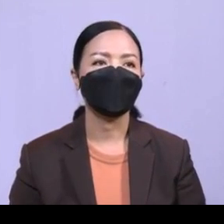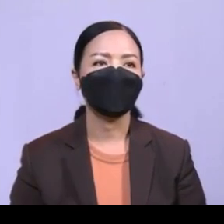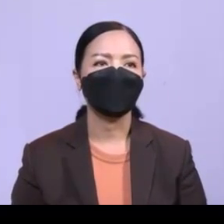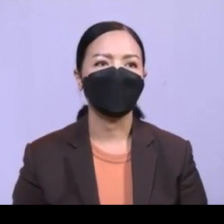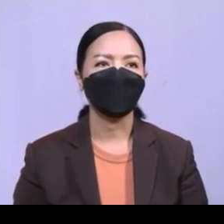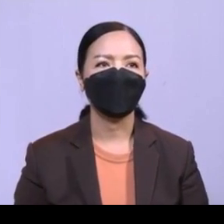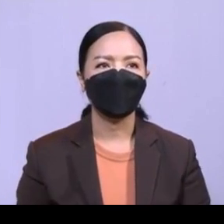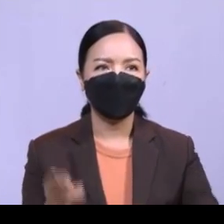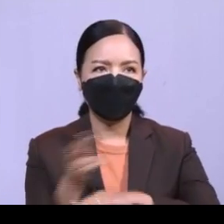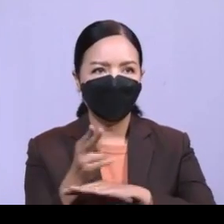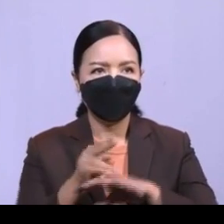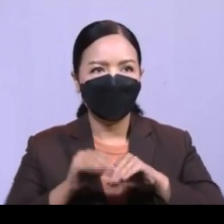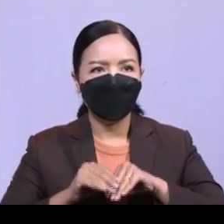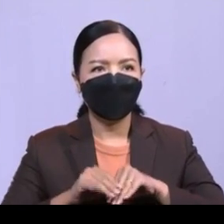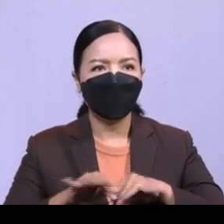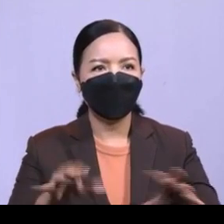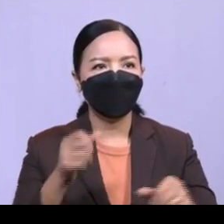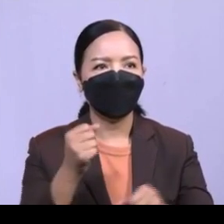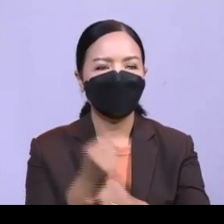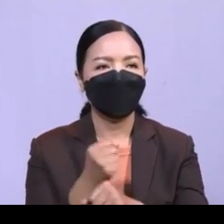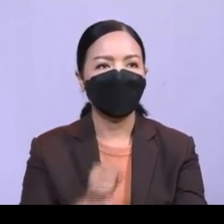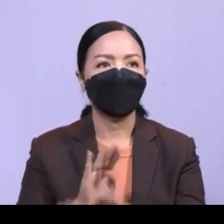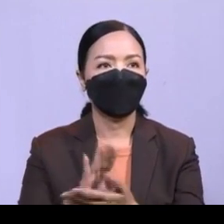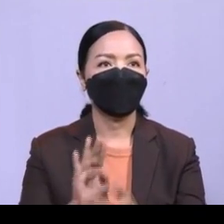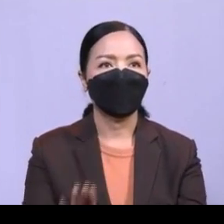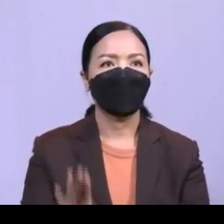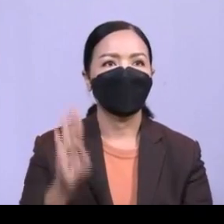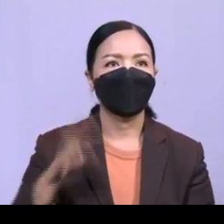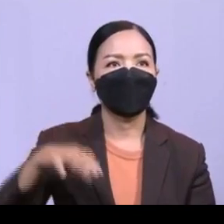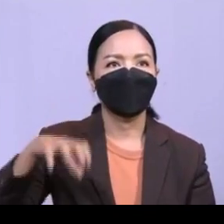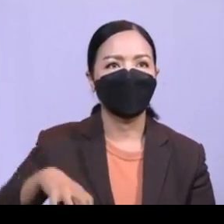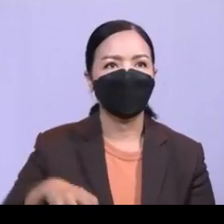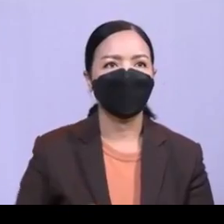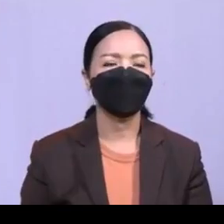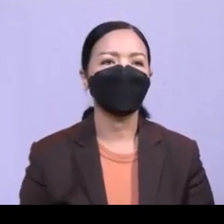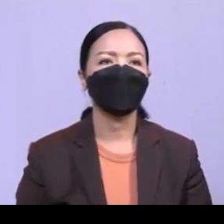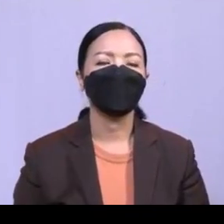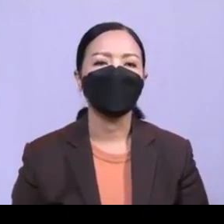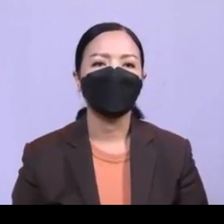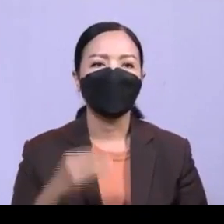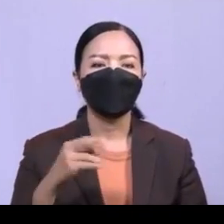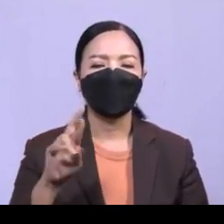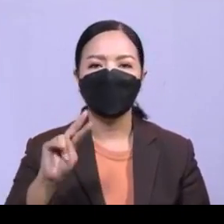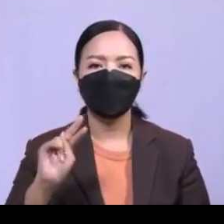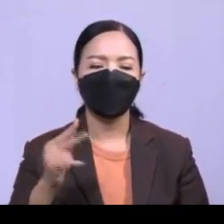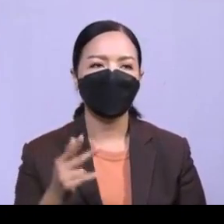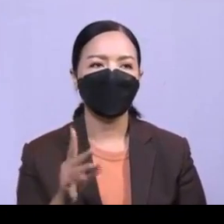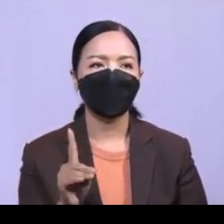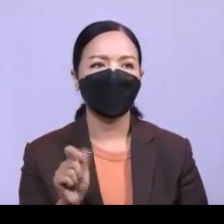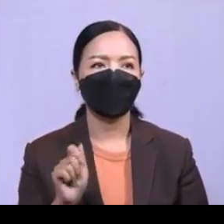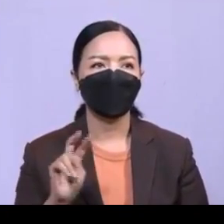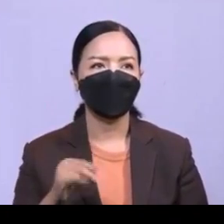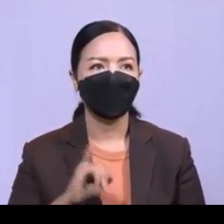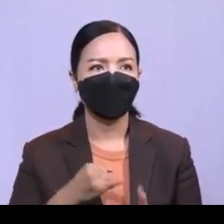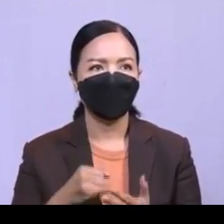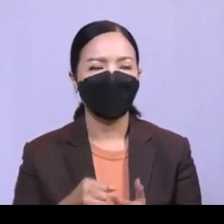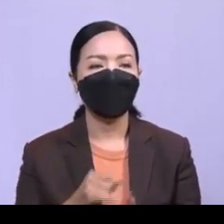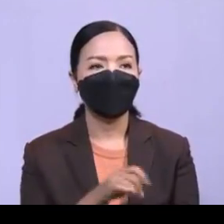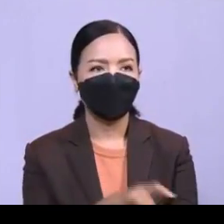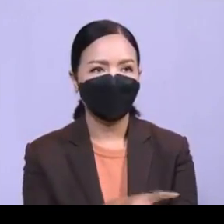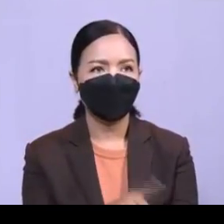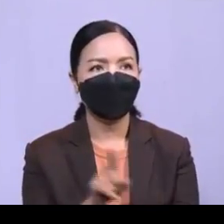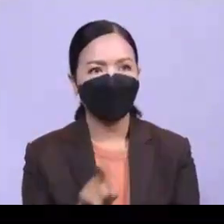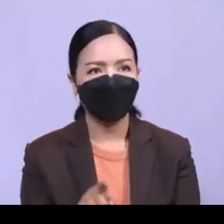อนี้แชร์ออกไปเนี่ยนะฮะคือเป็นงานทำบุญนะฮะเปิดบริษัทโรงดองแม่ชบาที่วิเชียรบุรีนะครับที่เพชรบูรณ ์ครับ เขาก็เอามาแช